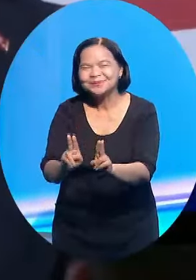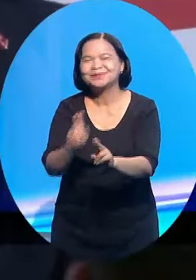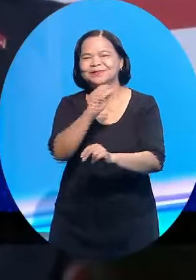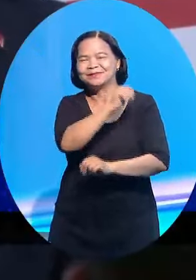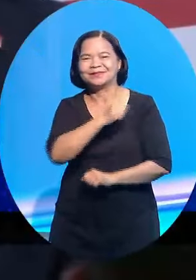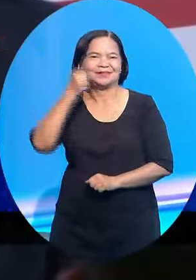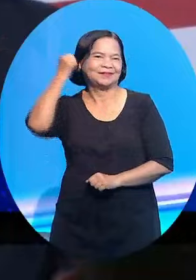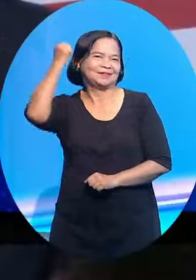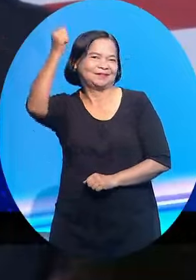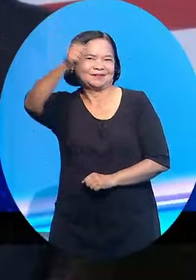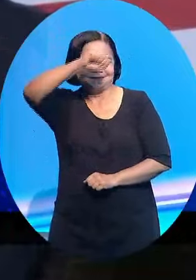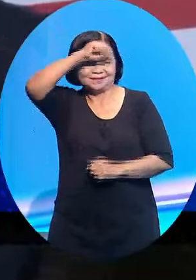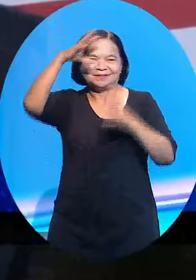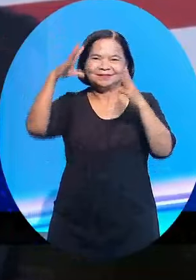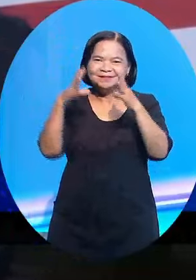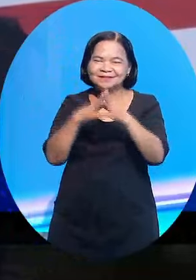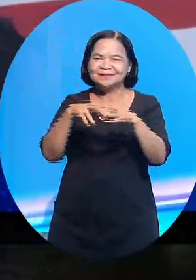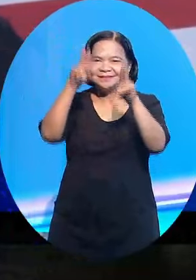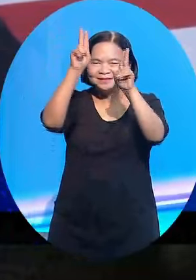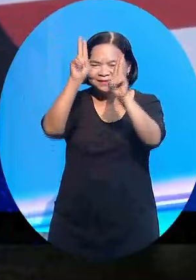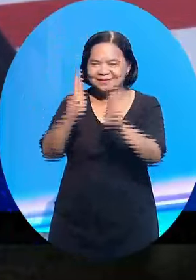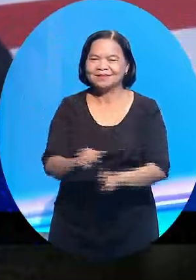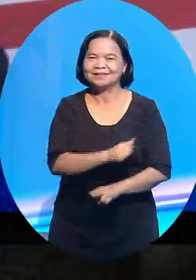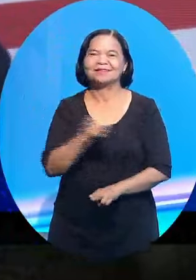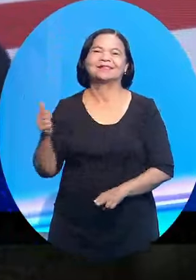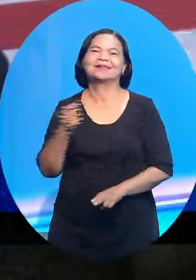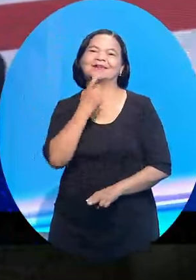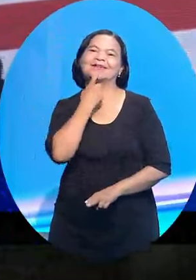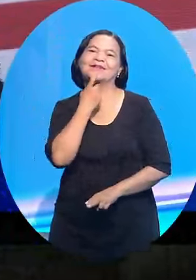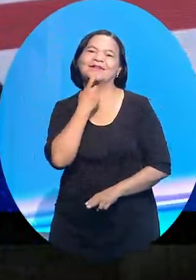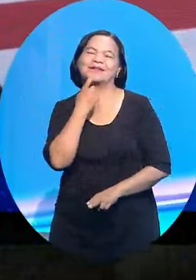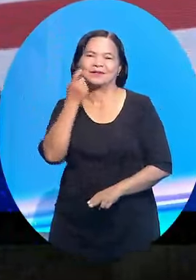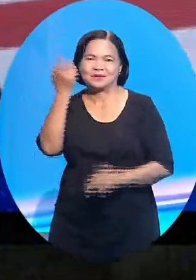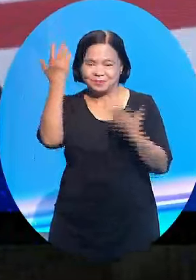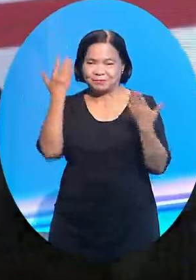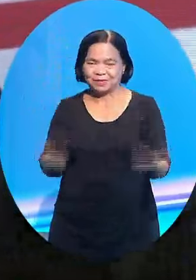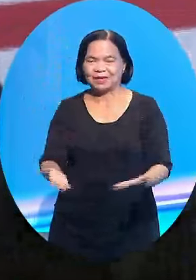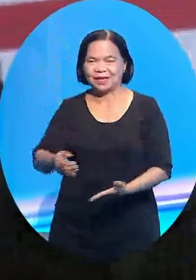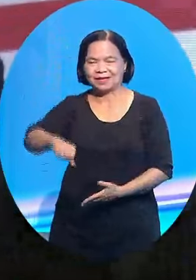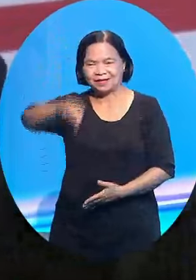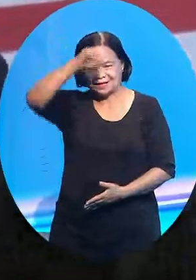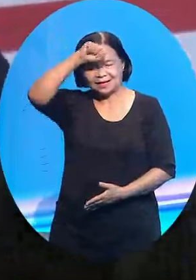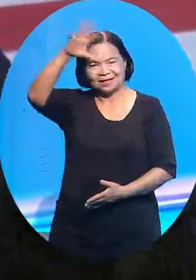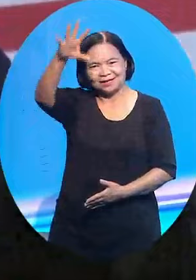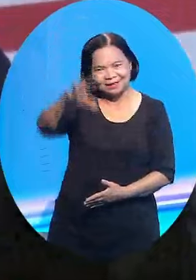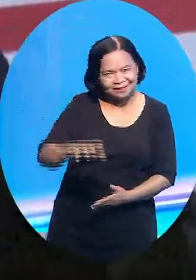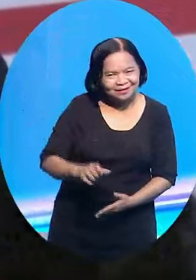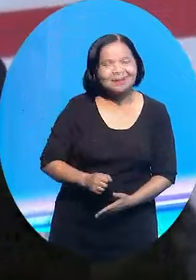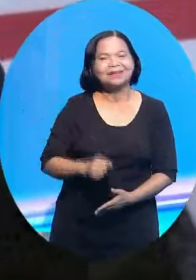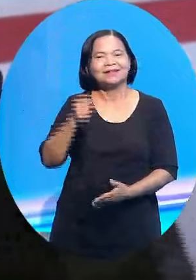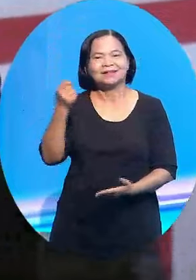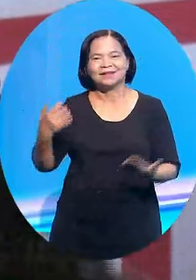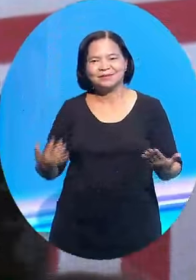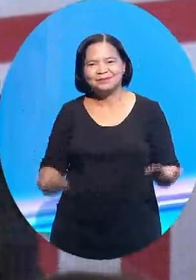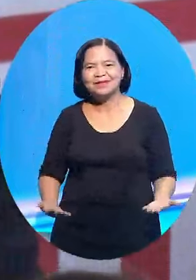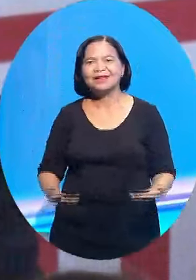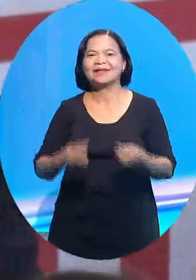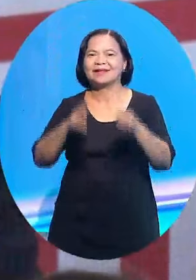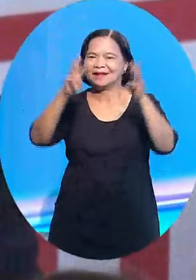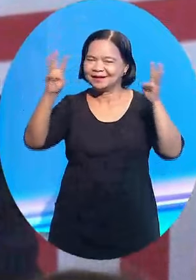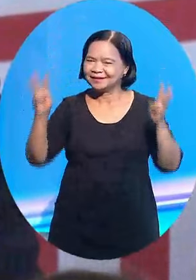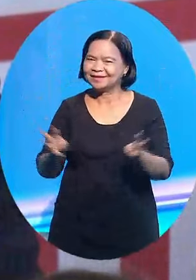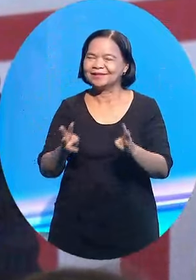đảng đối lập Liên minh quốc gia, chúc mừng người dân Phần Lan. Hôm nay đảng của chúng ta đã giành được sự ủng hộ, chúng ta có thêm ghế từ quốc hội.